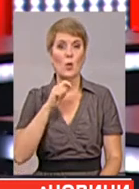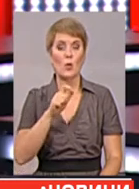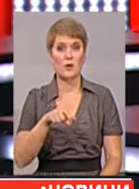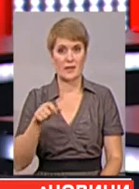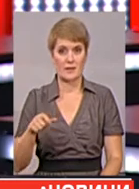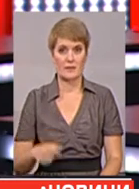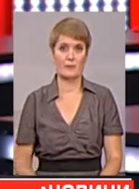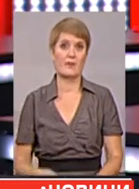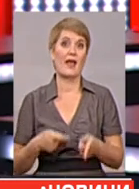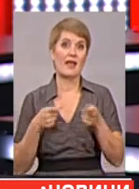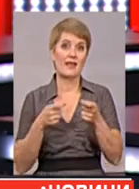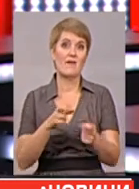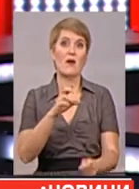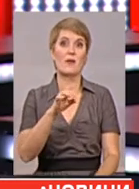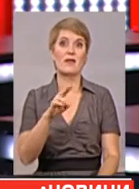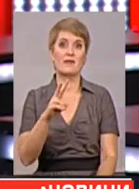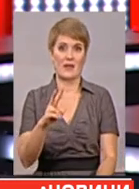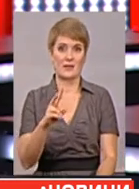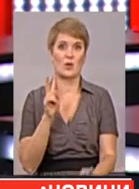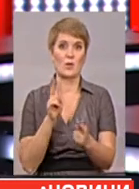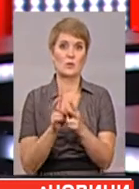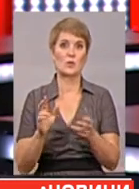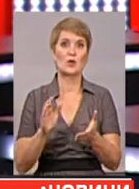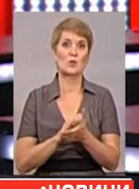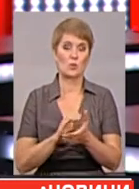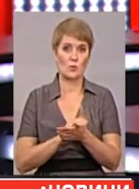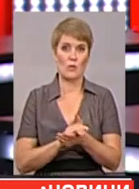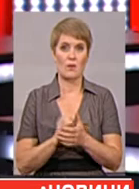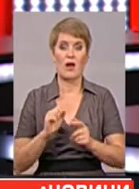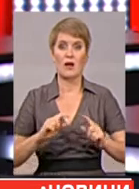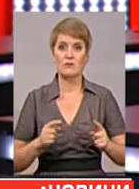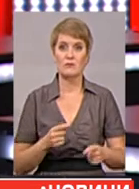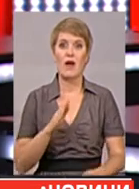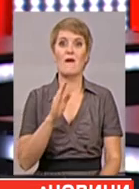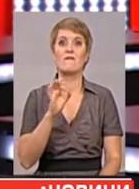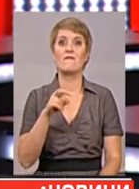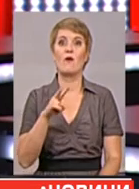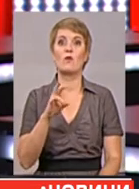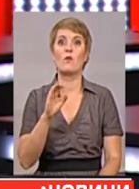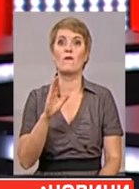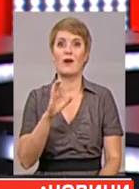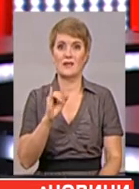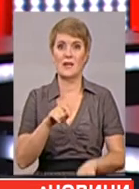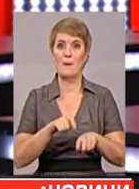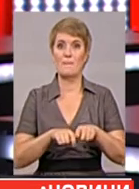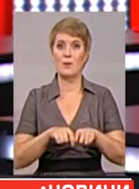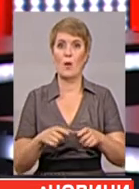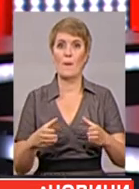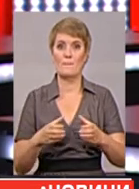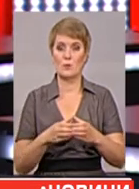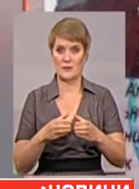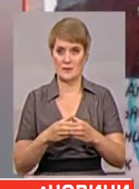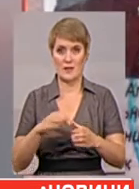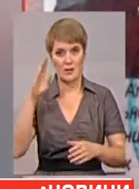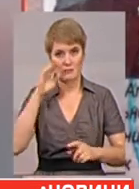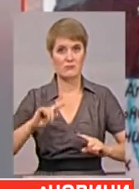Їхав у Бердянськ зустрітися з другом, а піймався на блокпості в Волновасі. На Донеччині поліція затримала одного з ватажків терористів. Чоловік